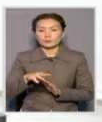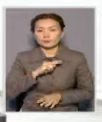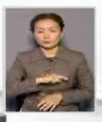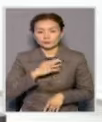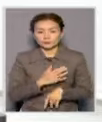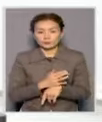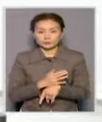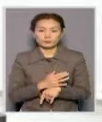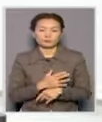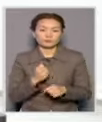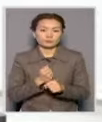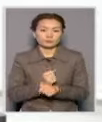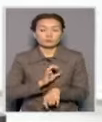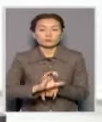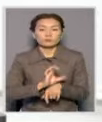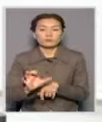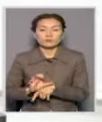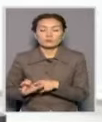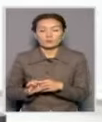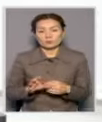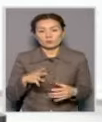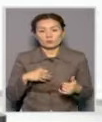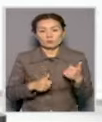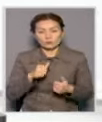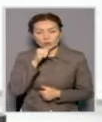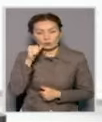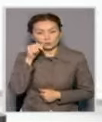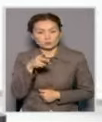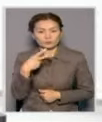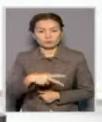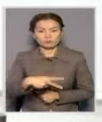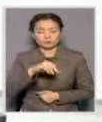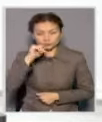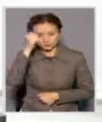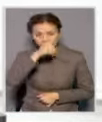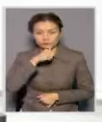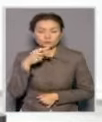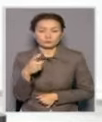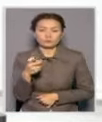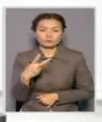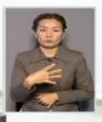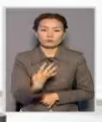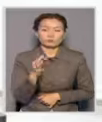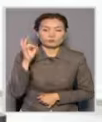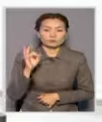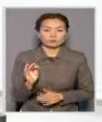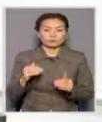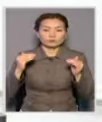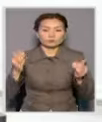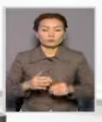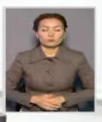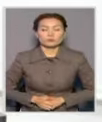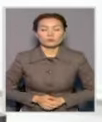при этом объем фармацевтической продукции по сравнению с 2020 года составляет 120 4 процента на